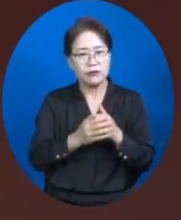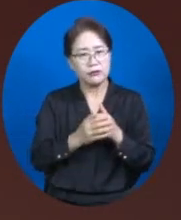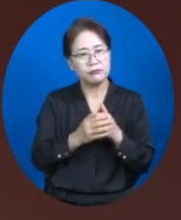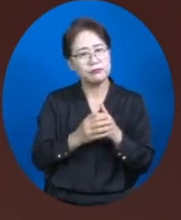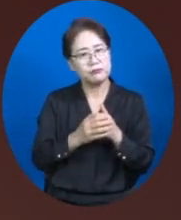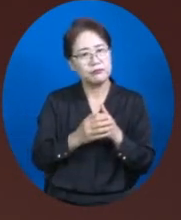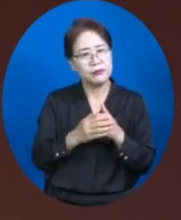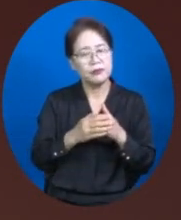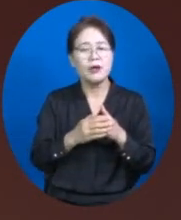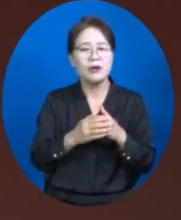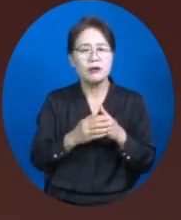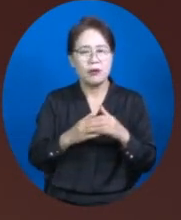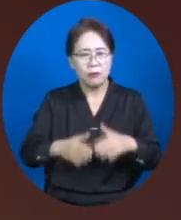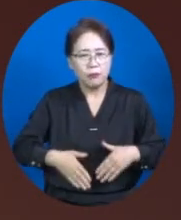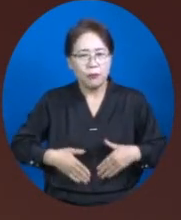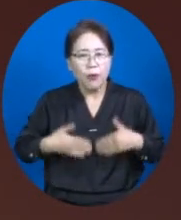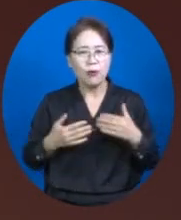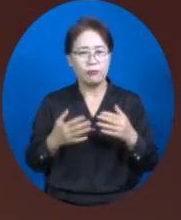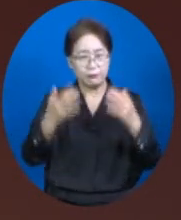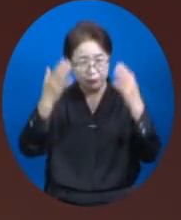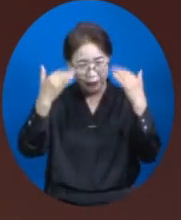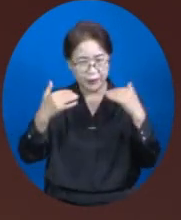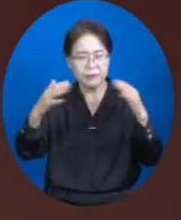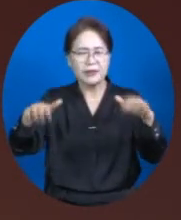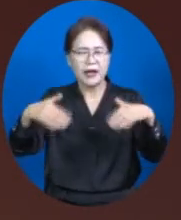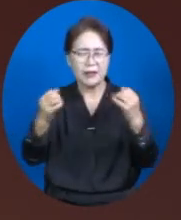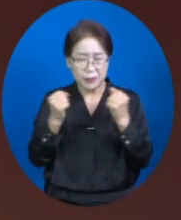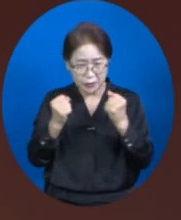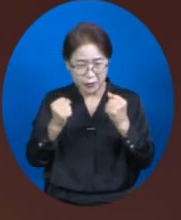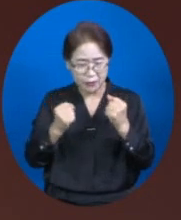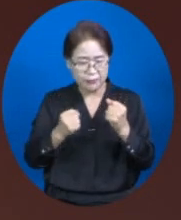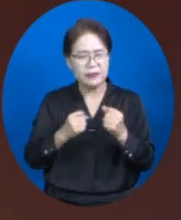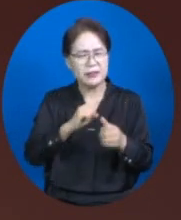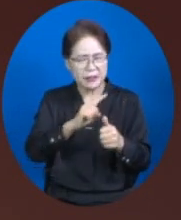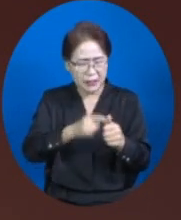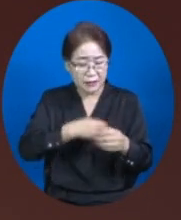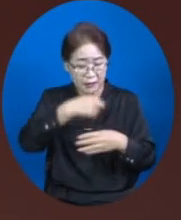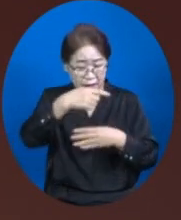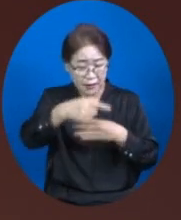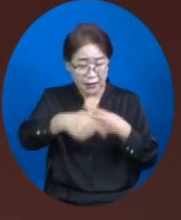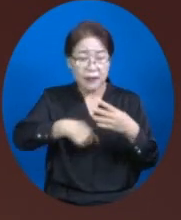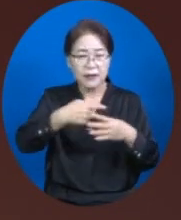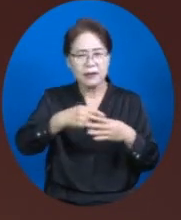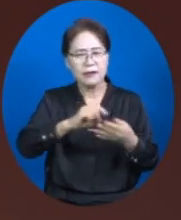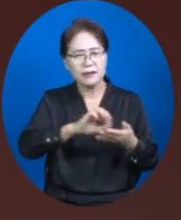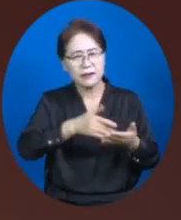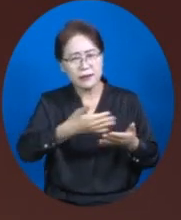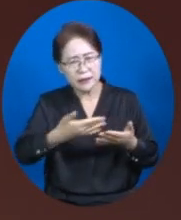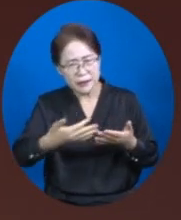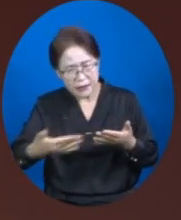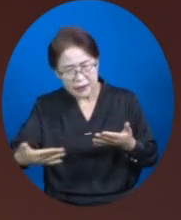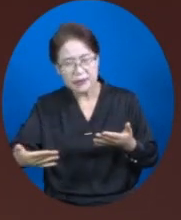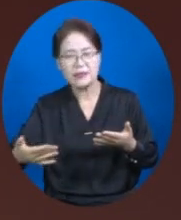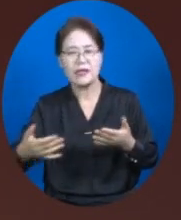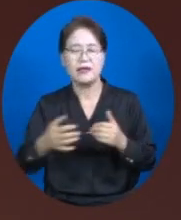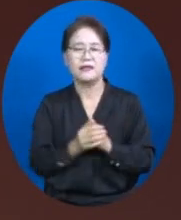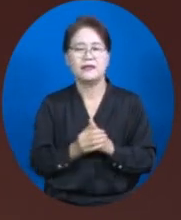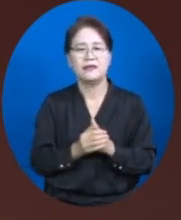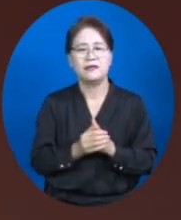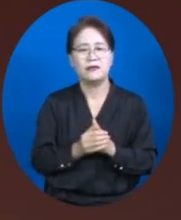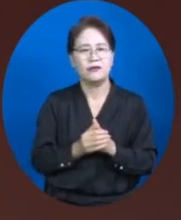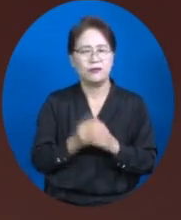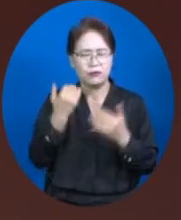가을이 오면 겨울이 오는 너무나 자연스러운 시간 연대기적인 시간 수평적인 시간 이것을